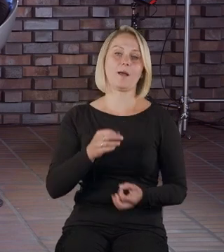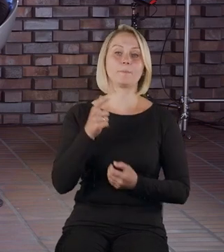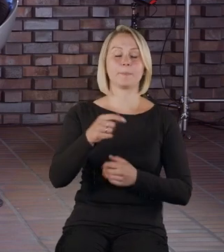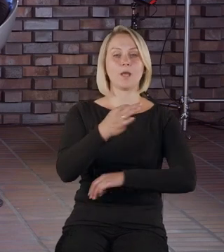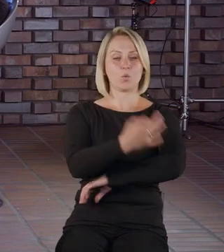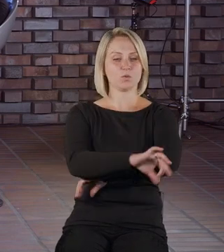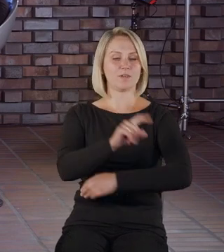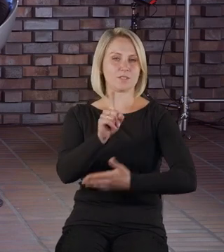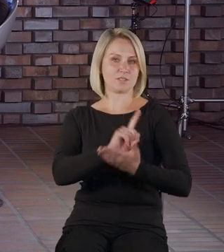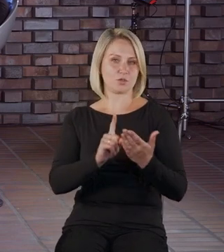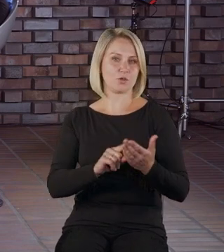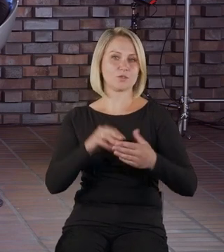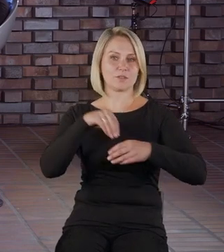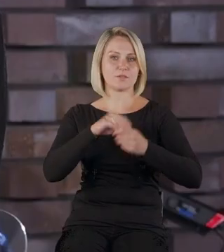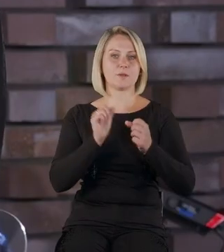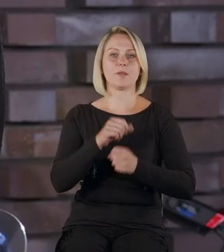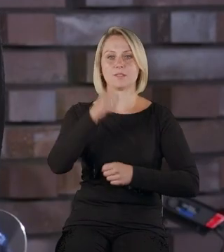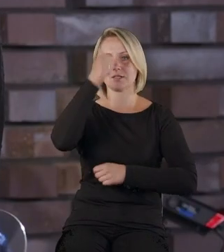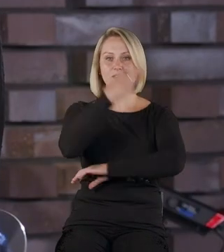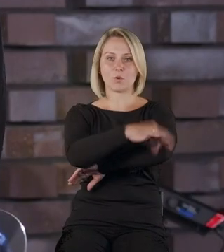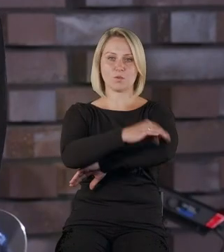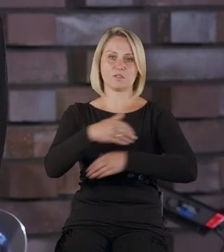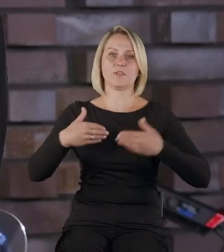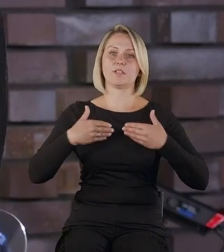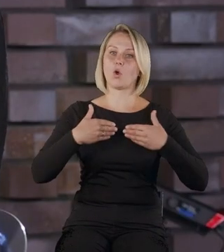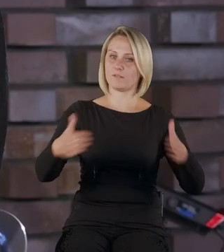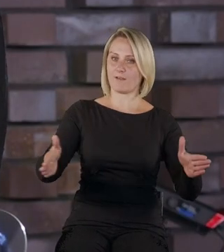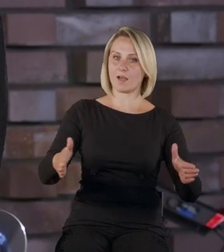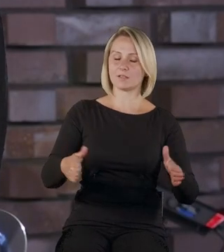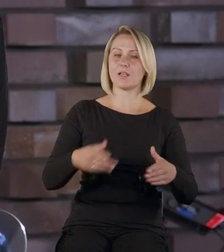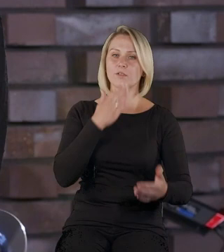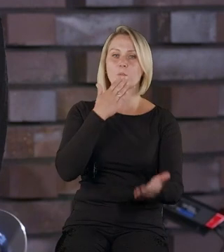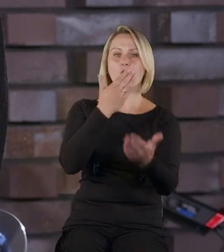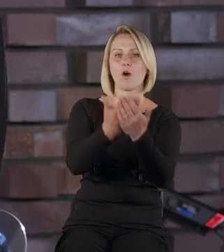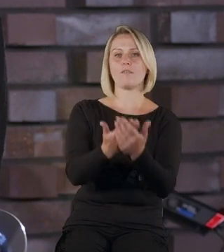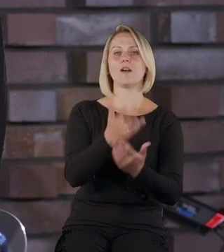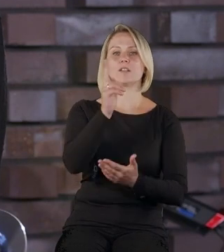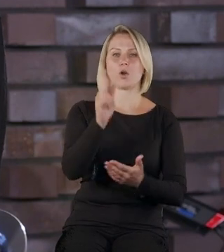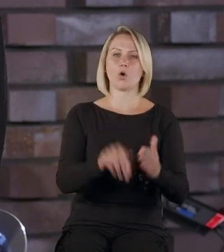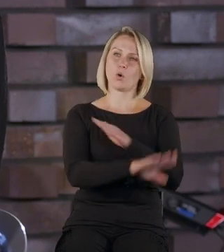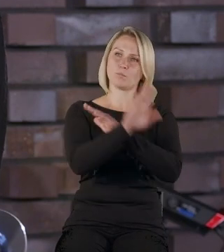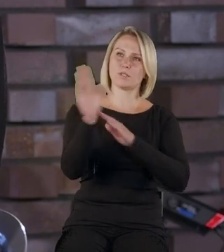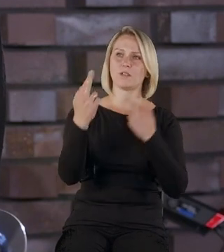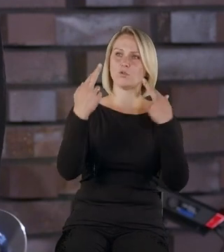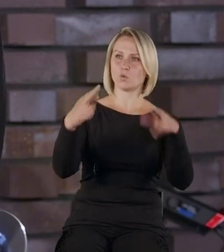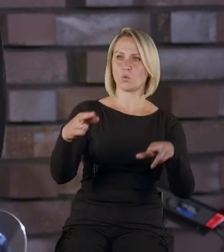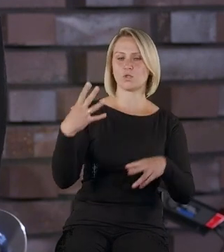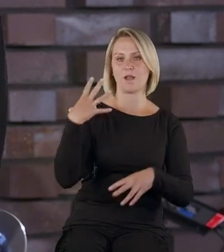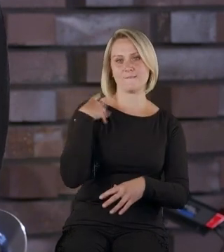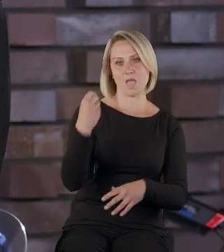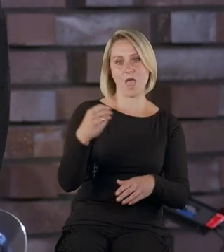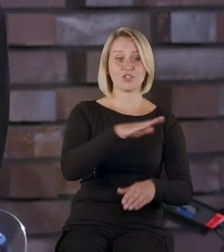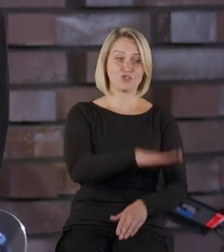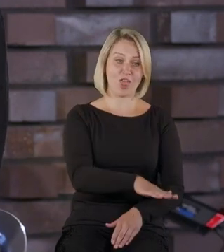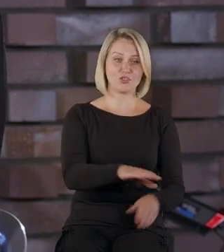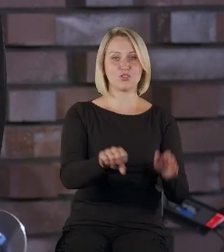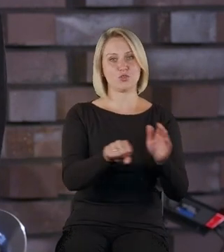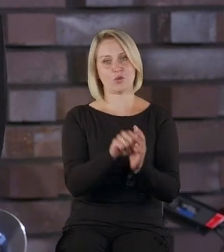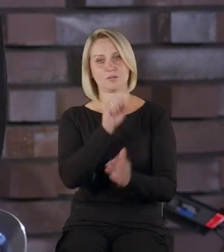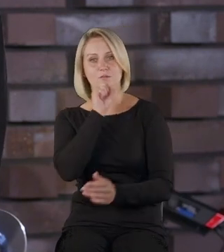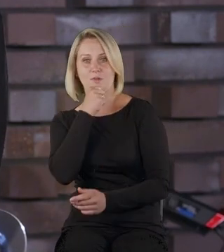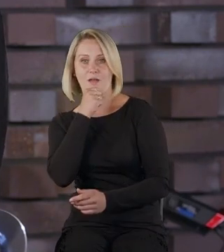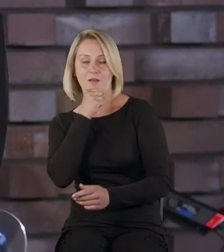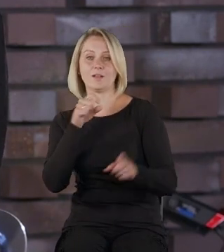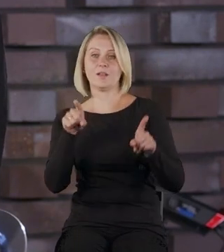Uniwersytecie Śląskim działa Uniwersytet Otwarty. Posiada on ofertę skierowaną do przedstawicieli różnych grup wiekowych, od dzieci, po seniorów